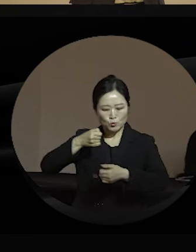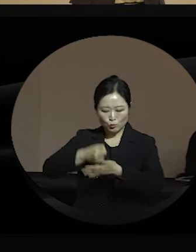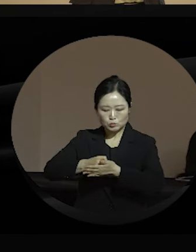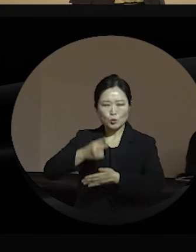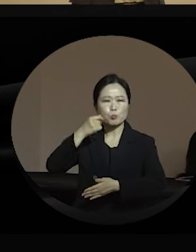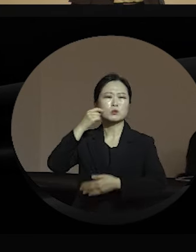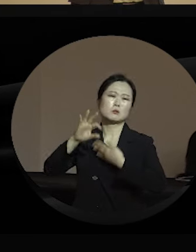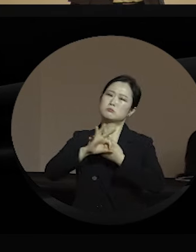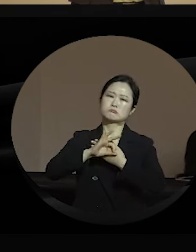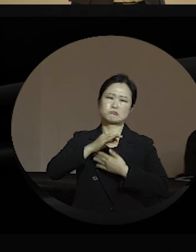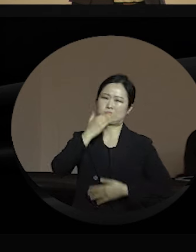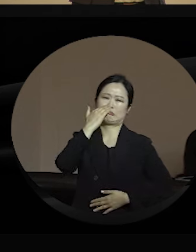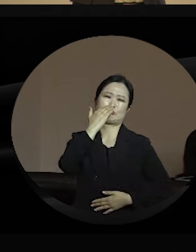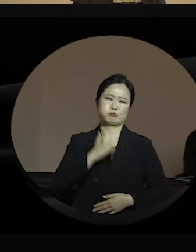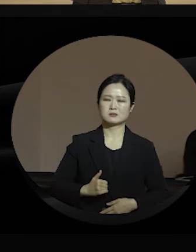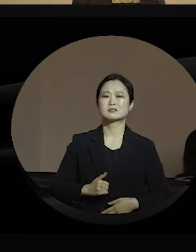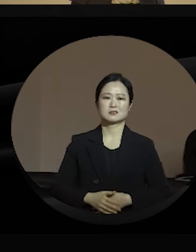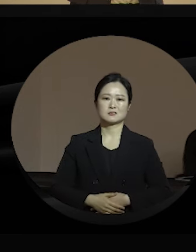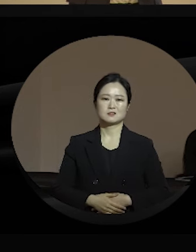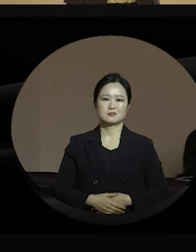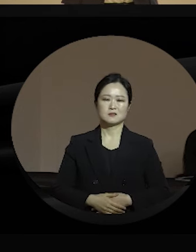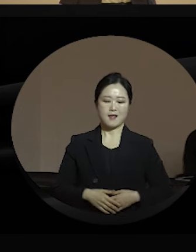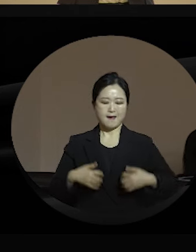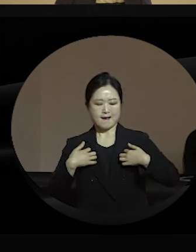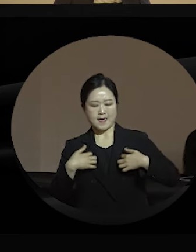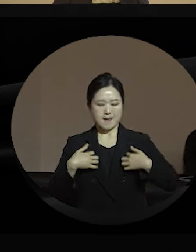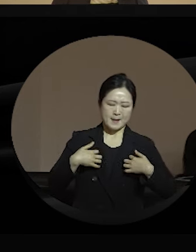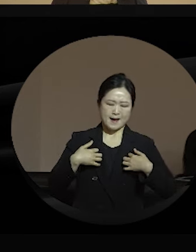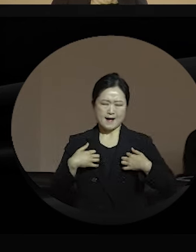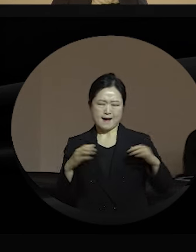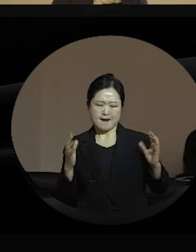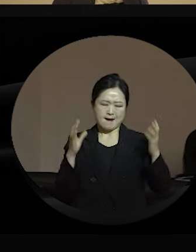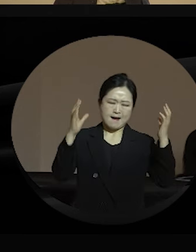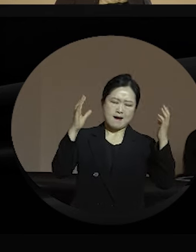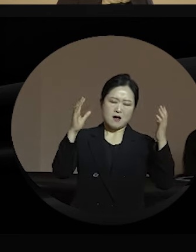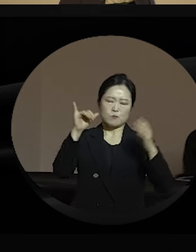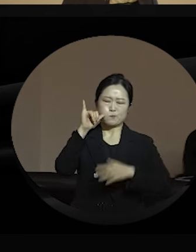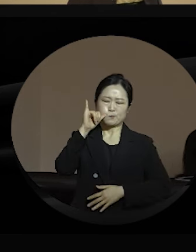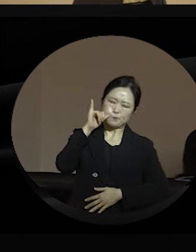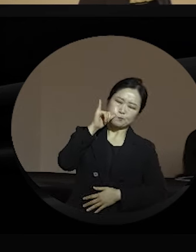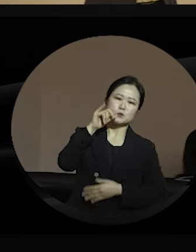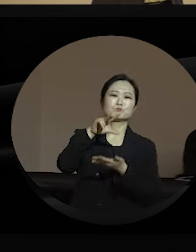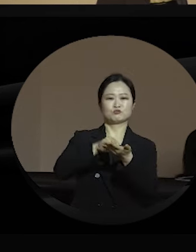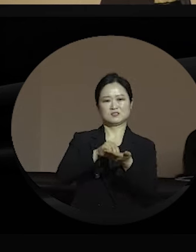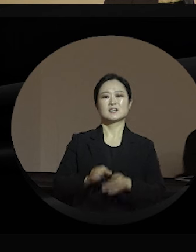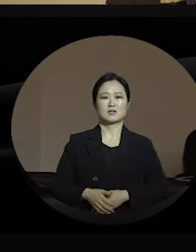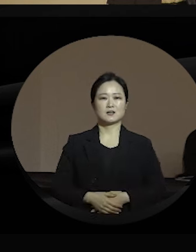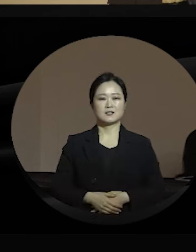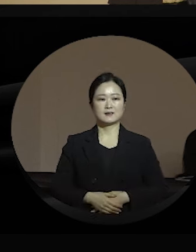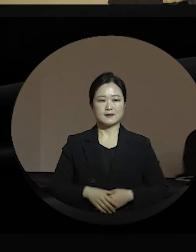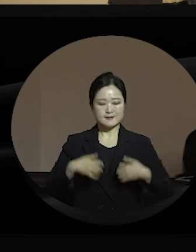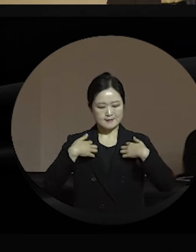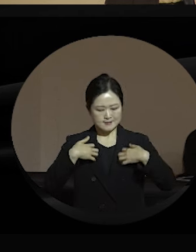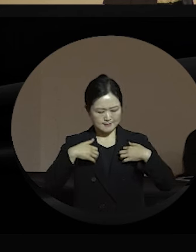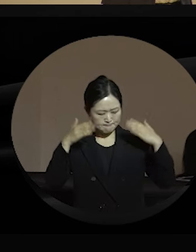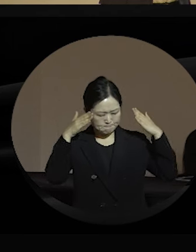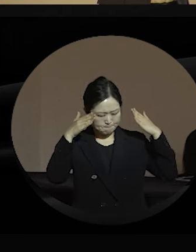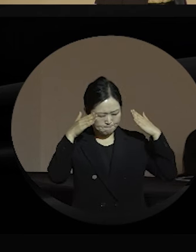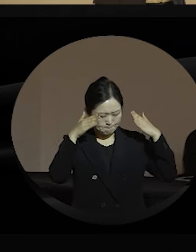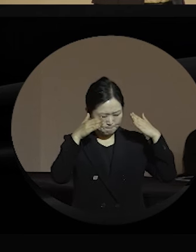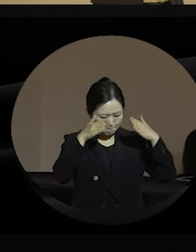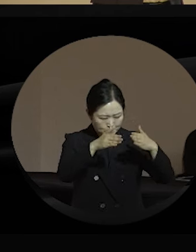열광하는 거예요. 게임에 너무 많이 열광한 나머지 과몰입이 문제가 돼요. 게임에 몰두하는 이런